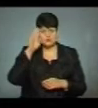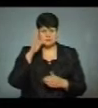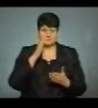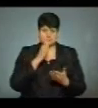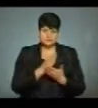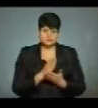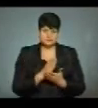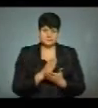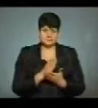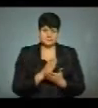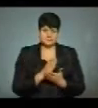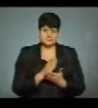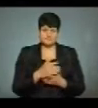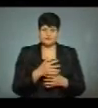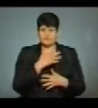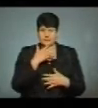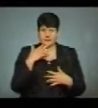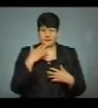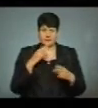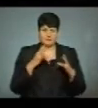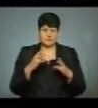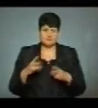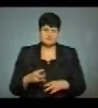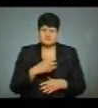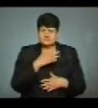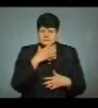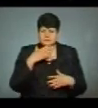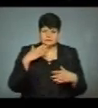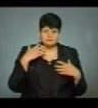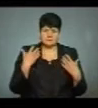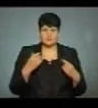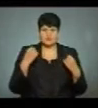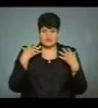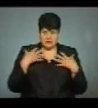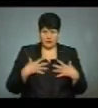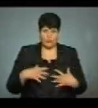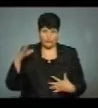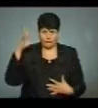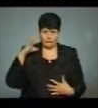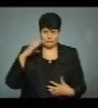діагностовано політравма, множинні травми по всьому тілу,